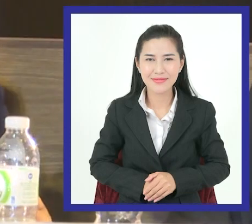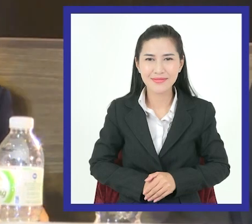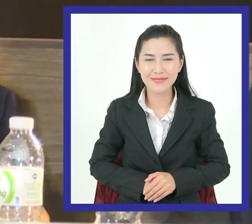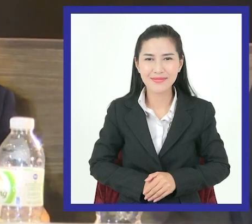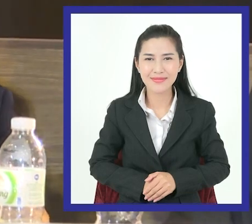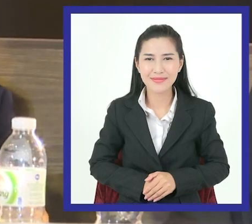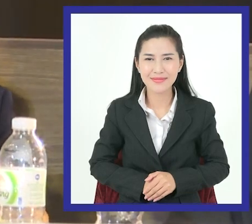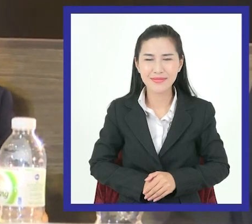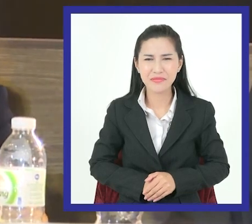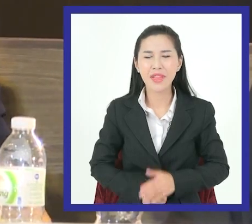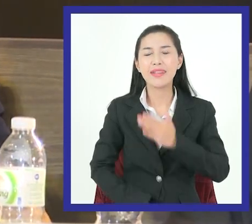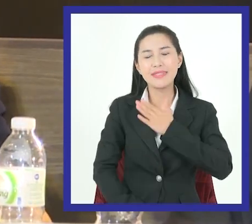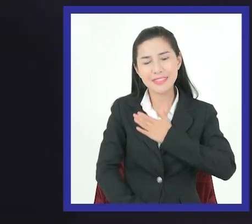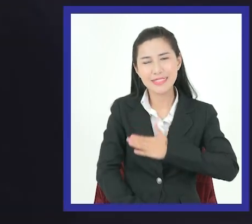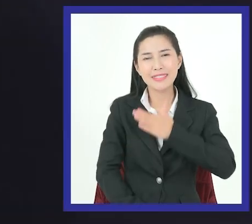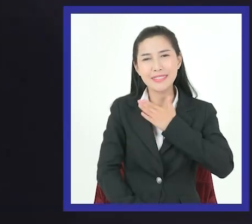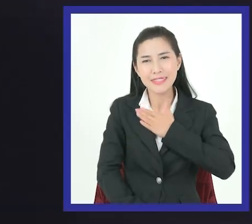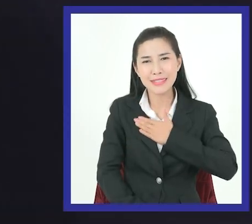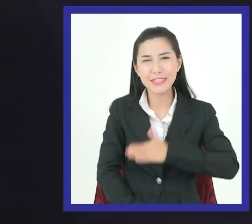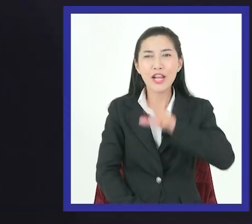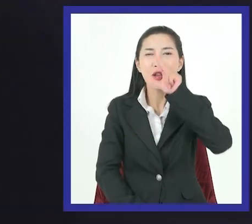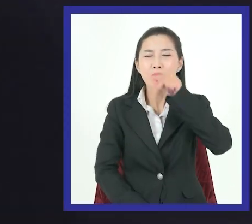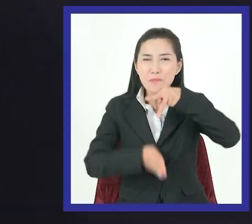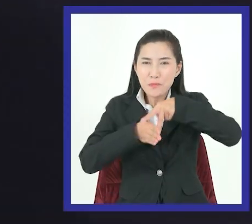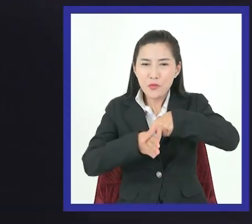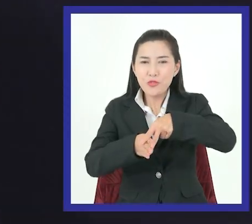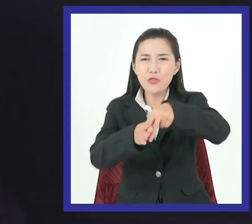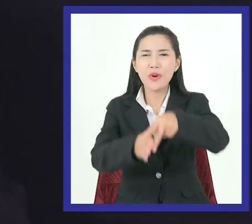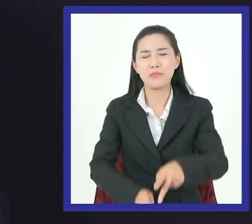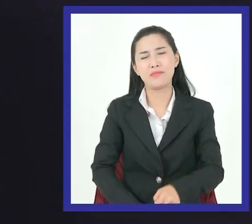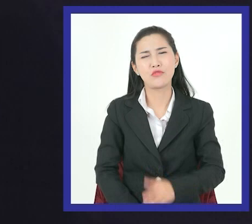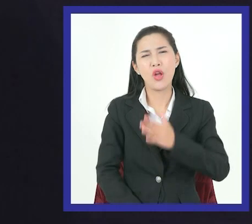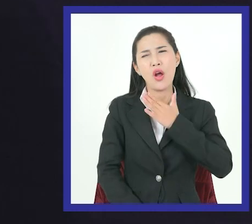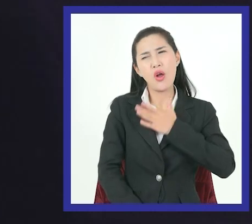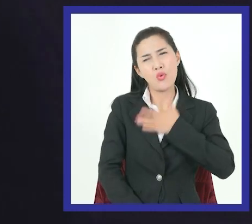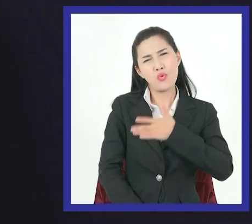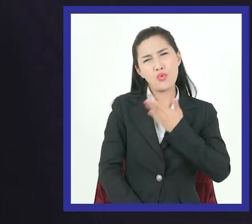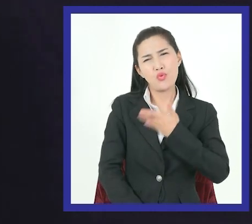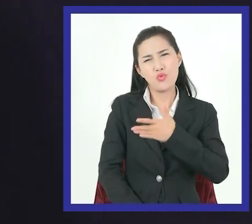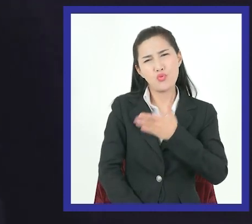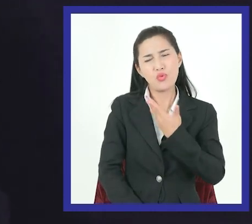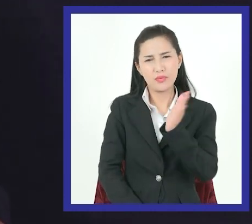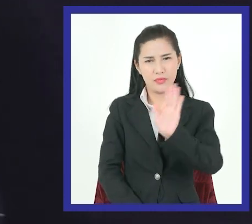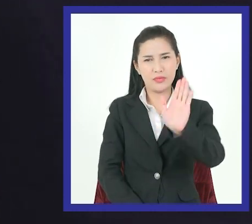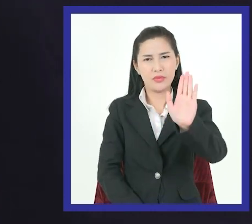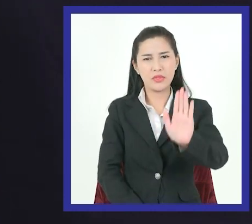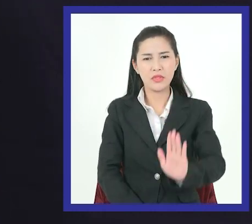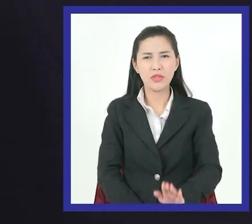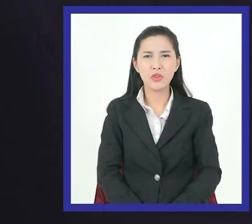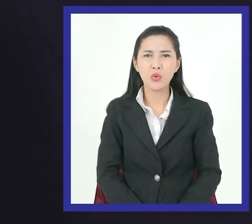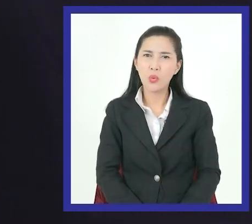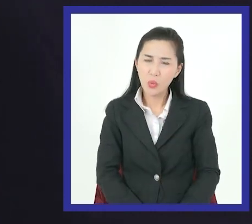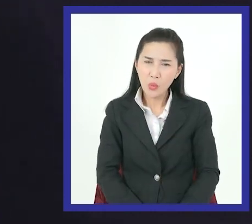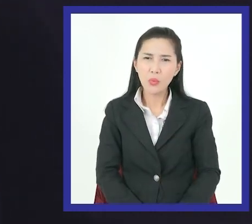ท่านใจเย็นๆขี่เป็ดกันดีกว่าอย่าไปรีบร้อนแล้วขึ้นมาเนี่ยนะคนเป็นถึง